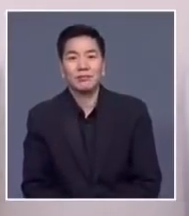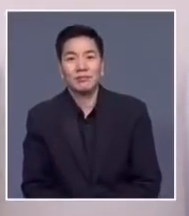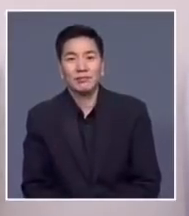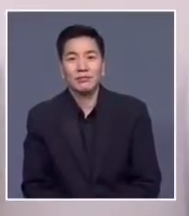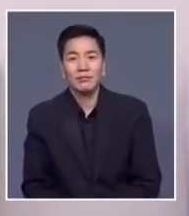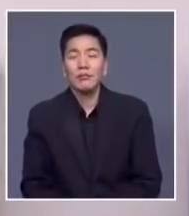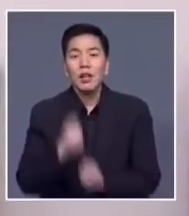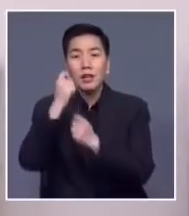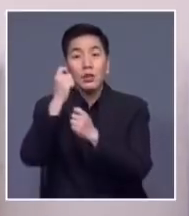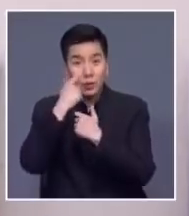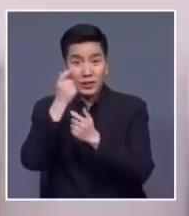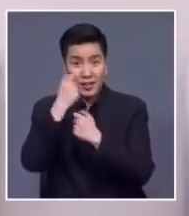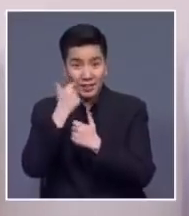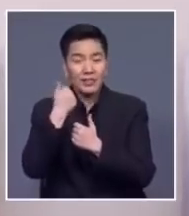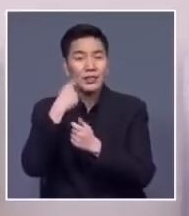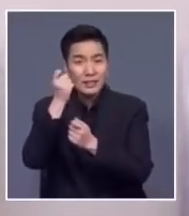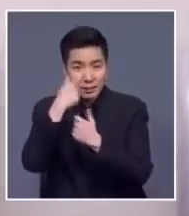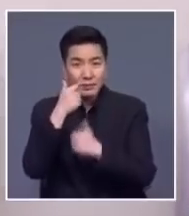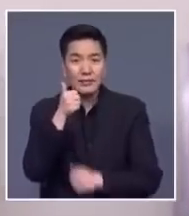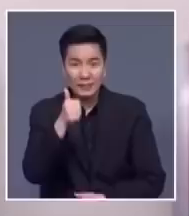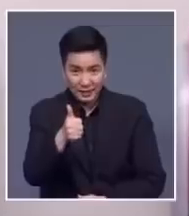สวัสดิการนะครับครับ